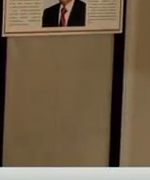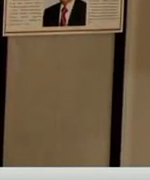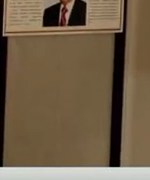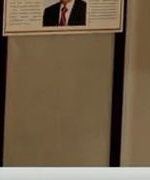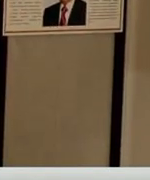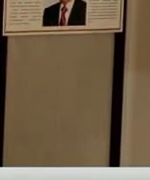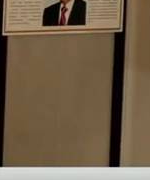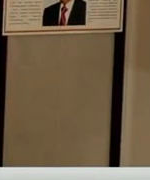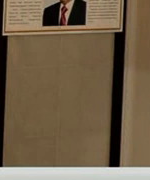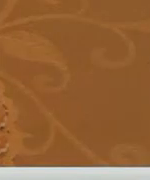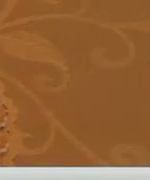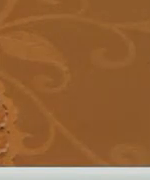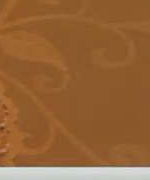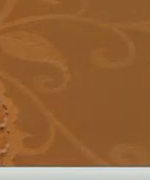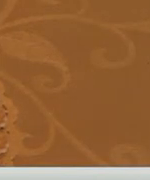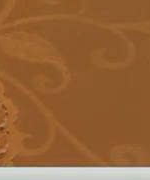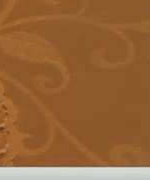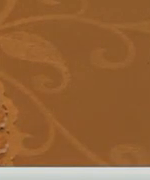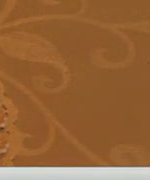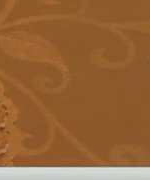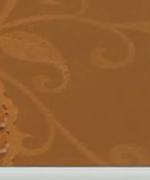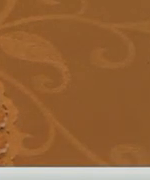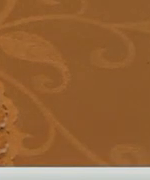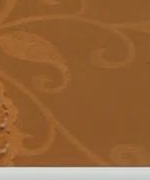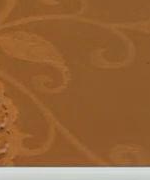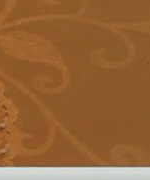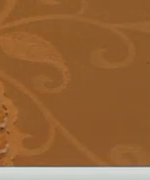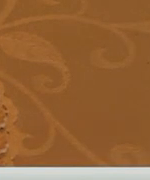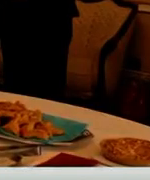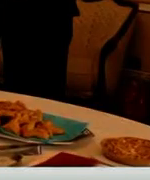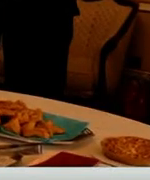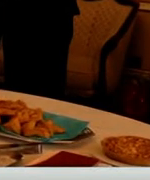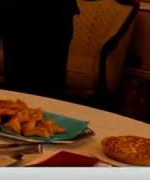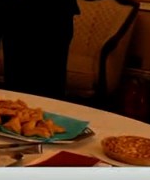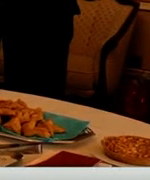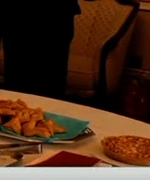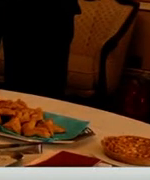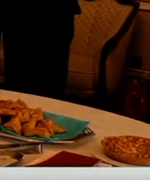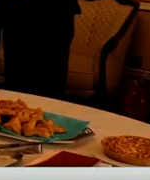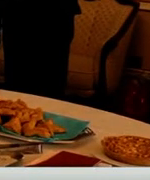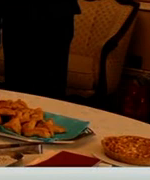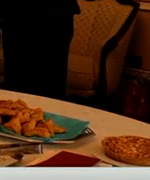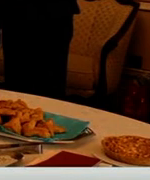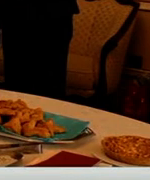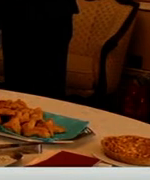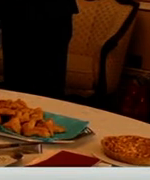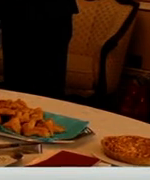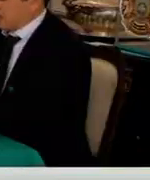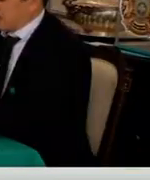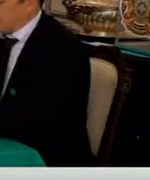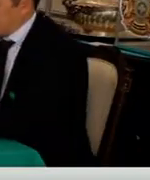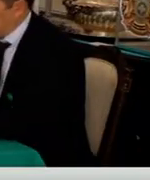тұрып жатқан отандастарымыз сағат таңғы 7-ден бастап осында келе бастады. Елшілік сайлау күніне жақсы дайындалып,